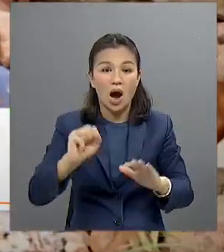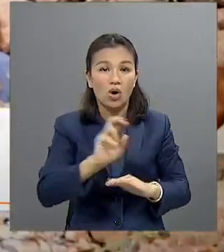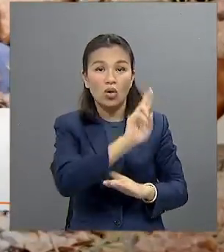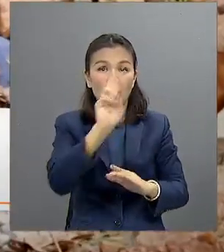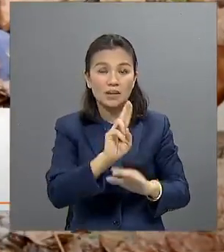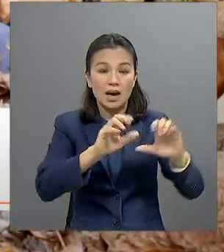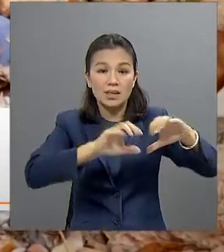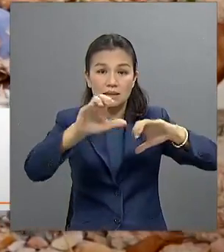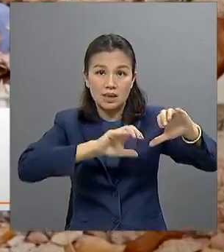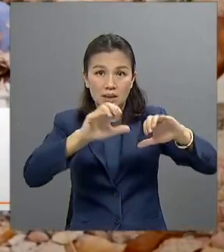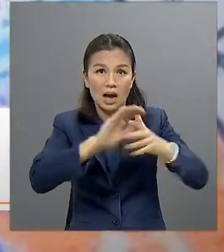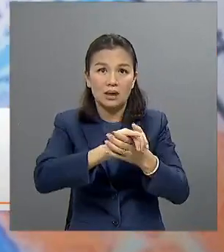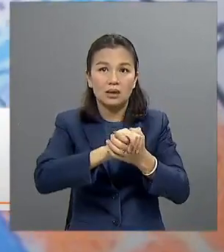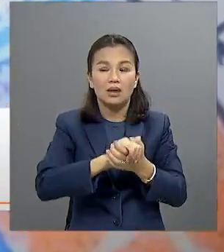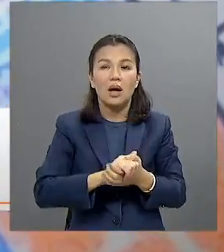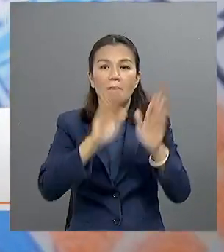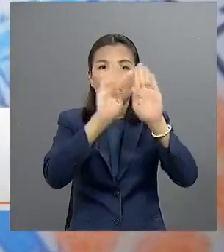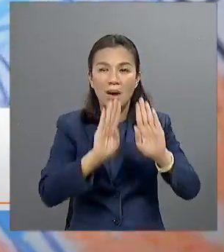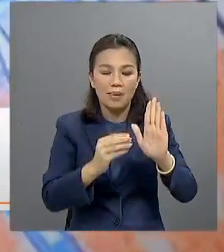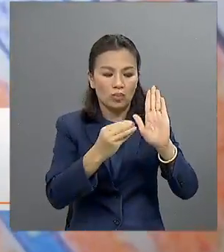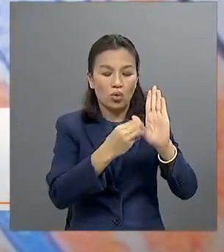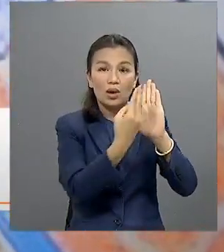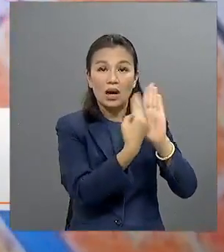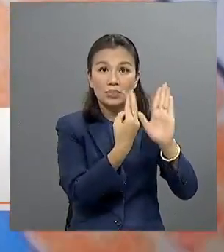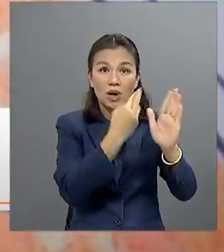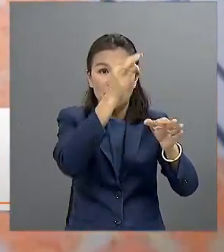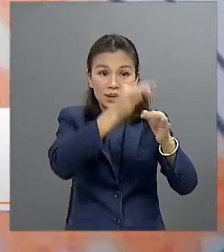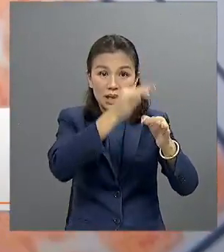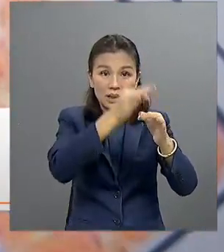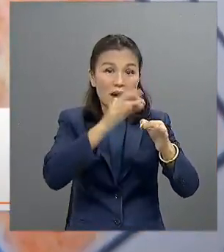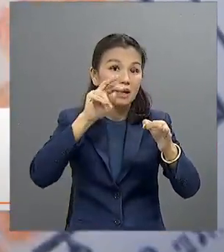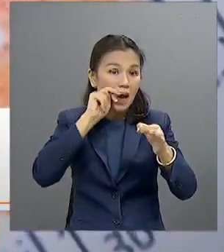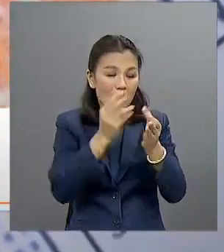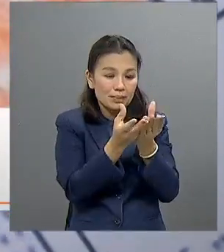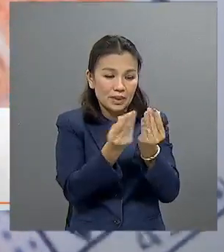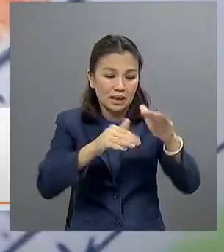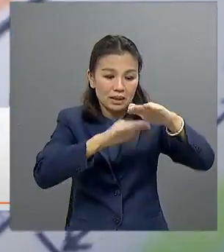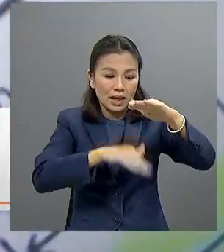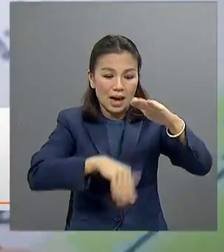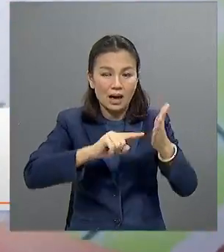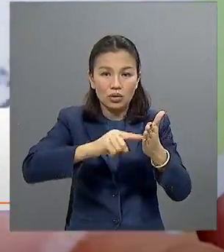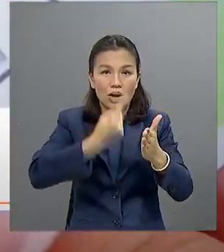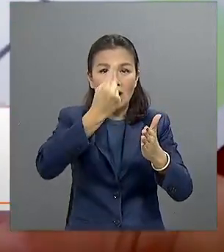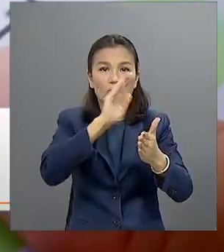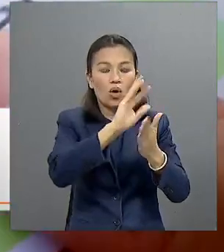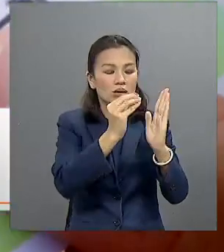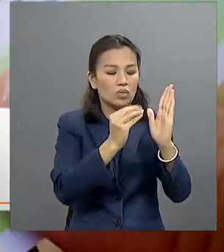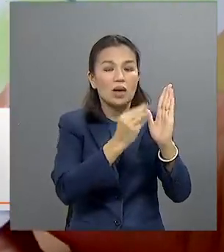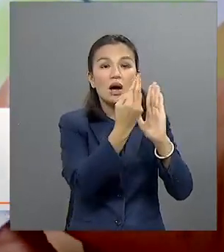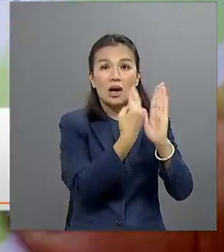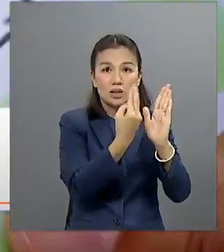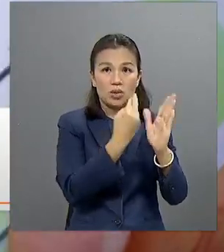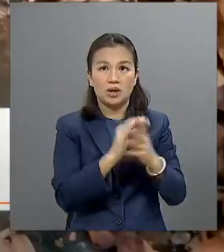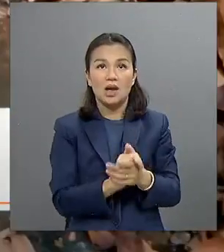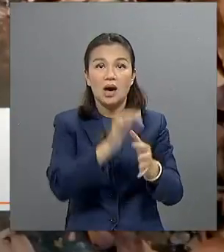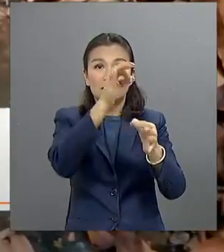จอมบึงโมเดลและเป็นธนาคารน้ำใต้ดินแห่งแรกในจังหวัดราชบุรีซึ่งธนาคารน้ำใต้ดินระบบ